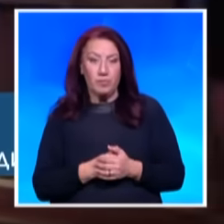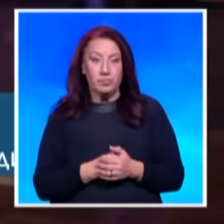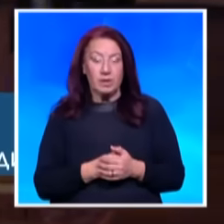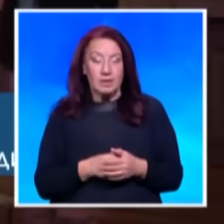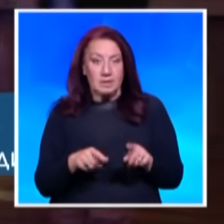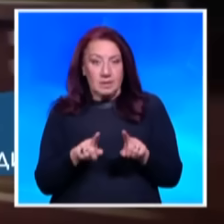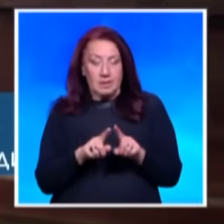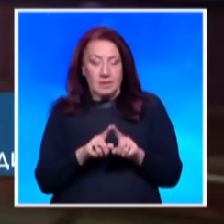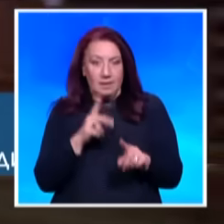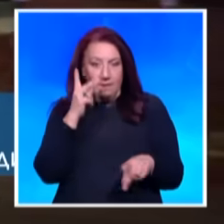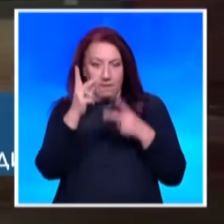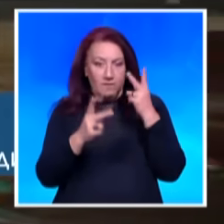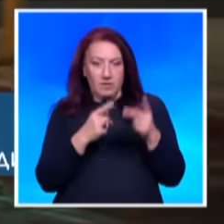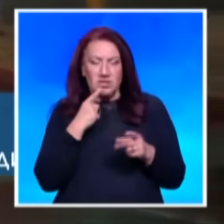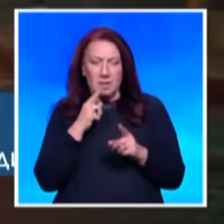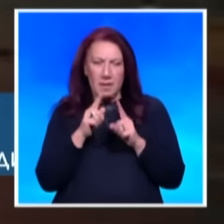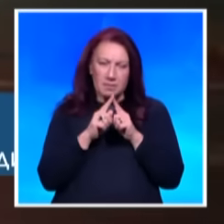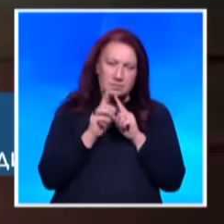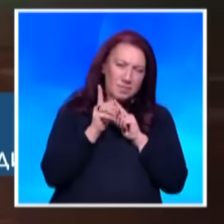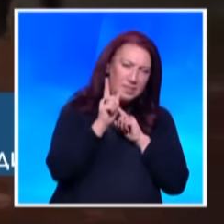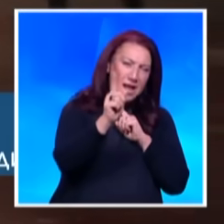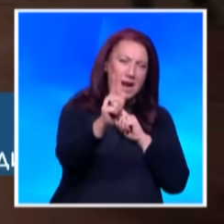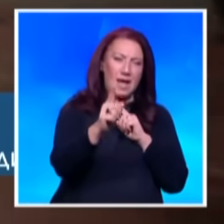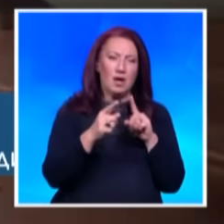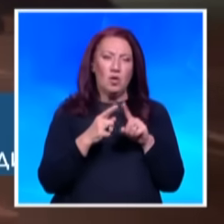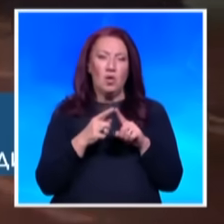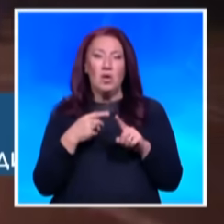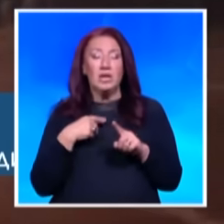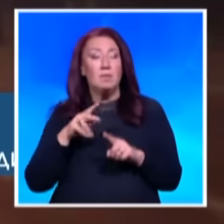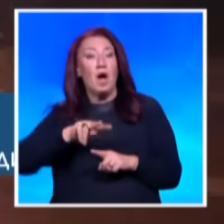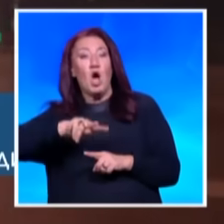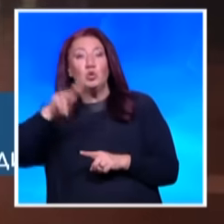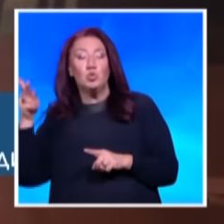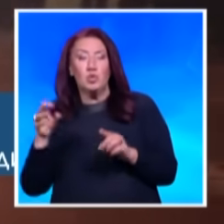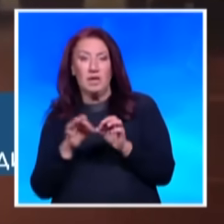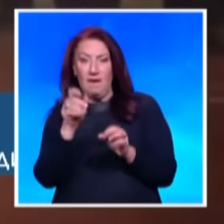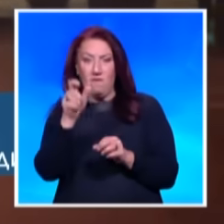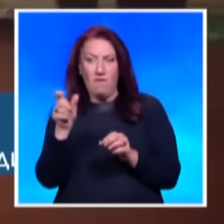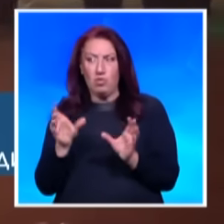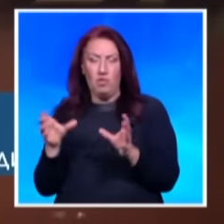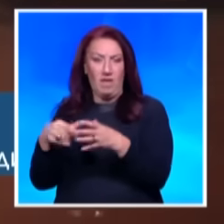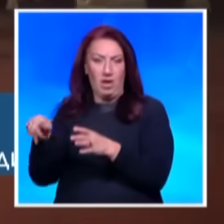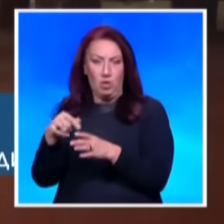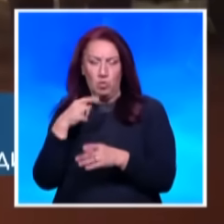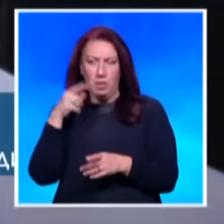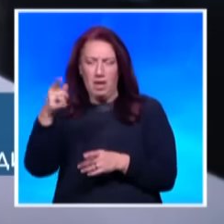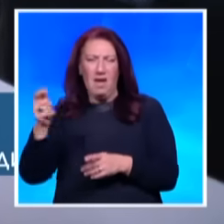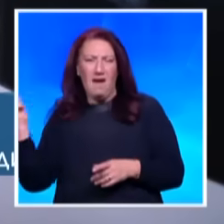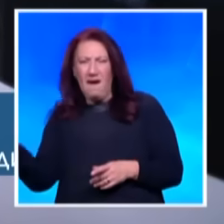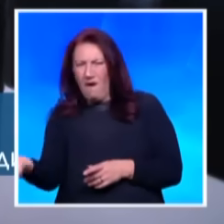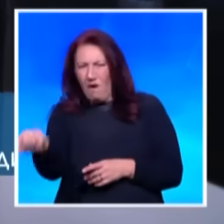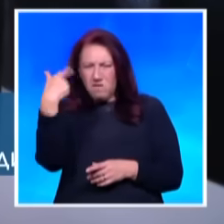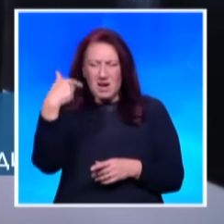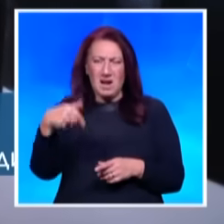Виждаме и това, че в далечина са другите фенове, към които сега се насочват пък от жандармерията. Камъни, които продължават да се